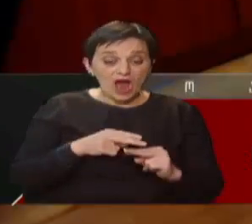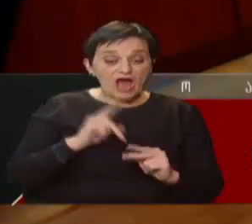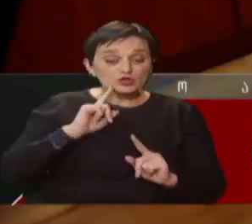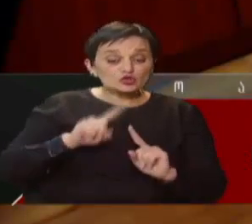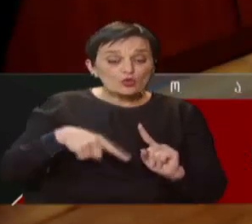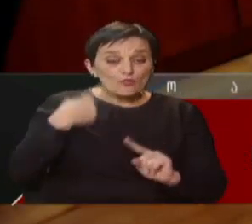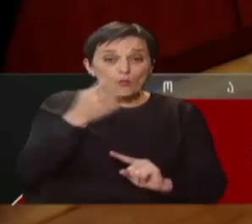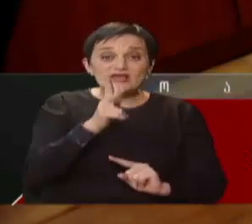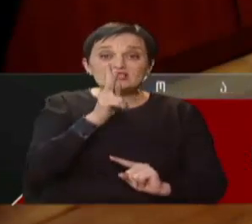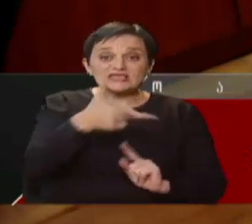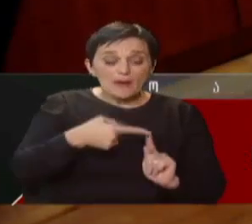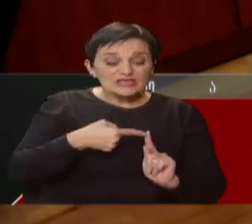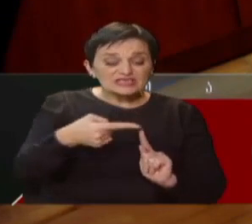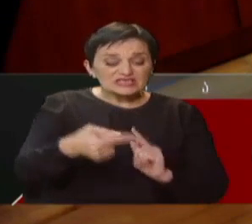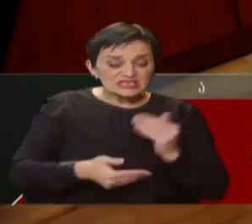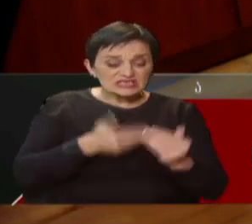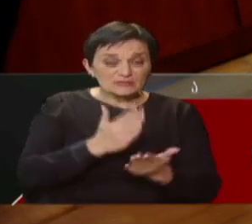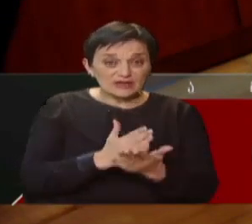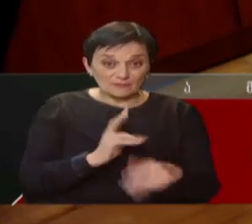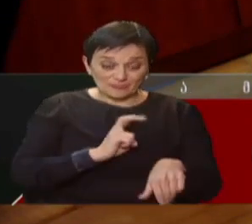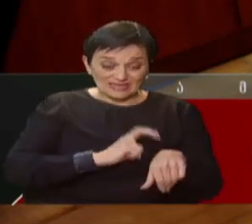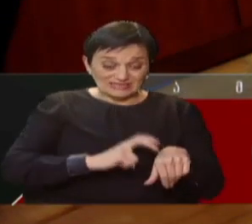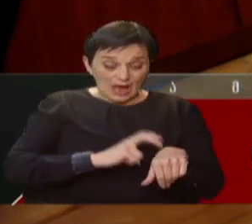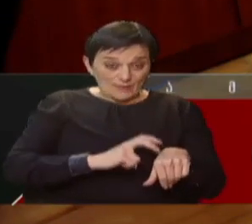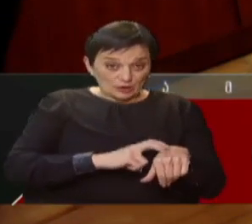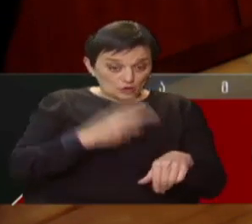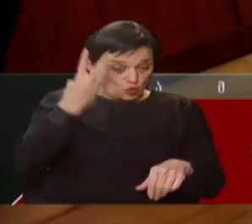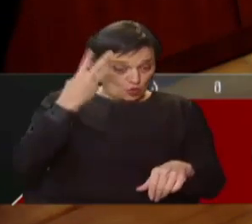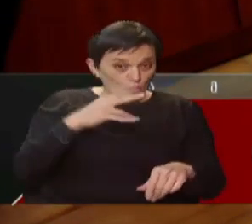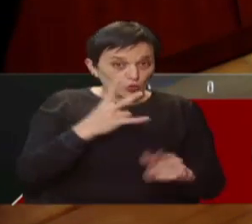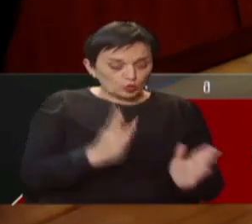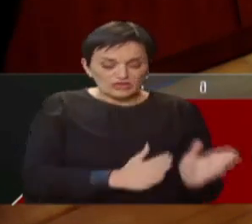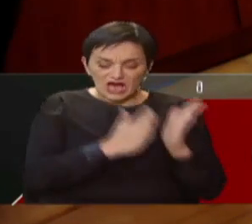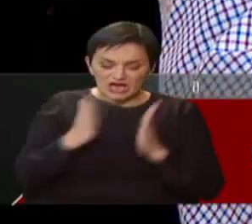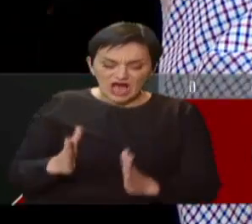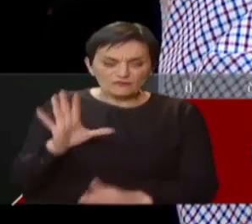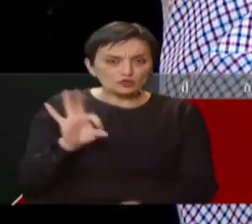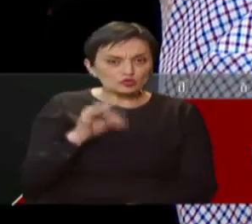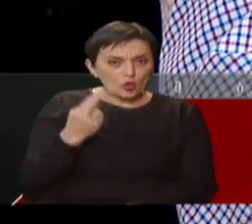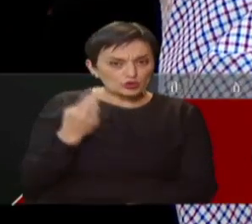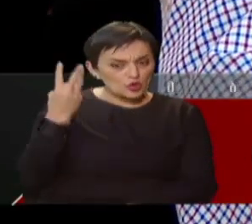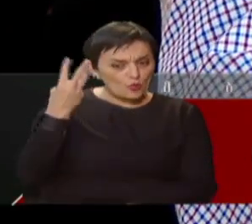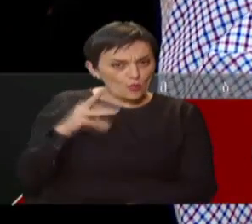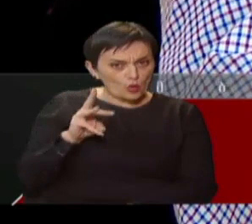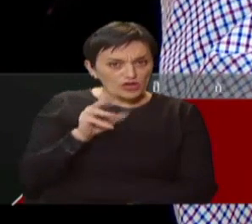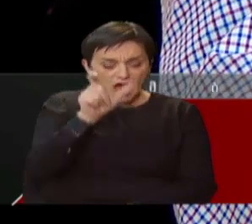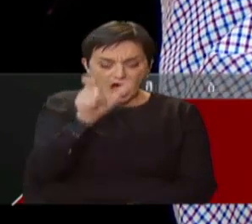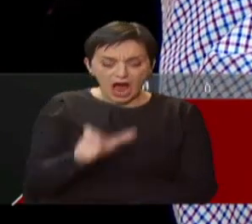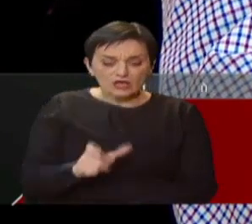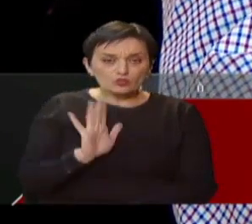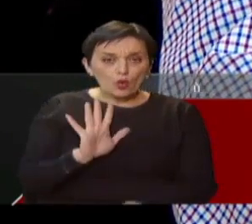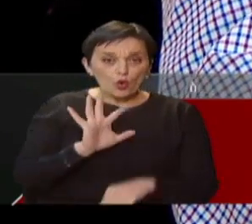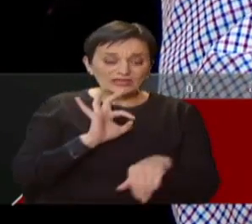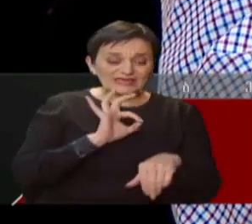მომავალი სამი წლის პერსპექტივაა. Სამედიცინო მოდელიდან უნდა გადავიდეთ სოციალურ მოდელზე, სადაც ადამიანს მხოლოდ დიაგნოზით